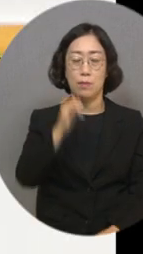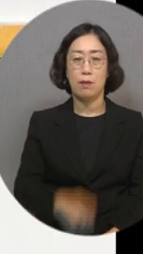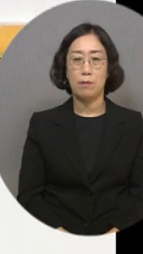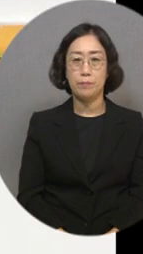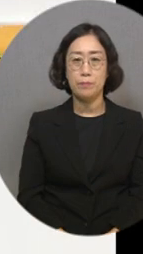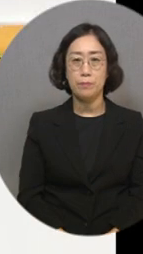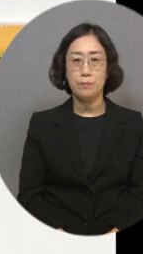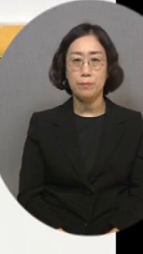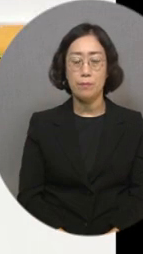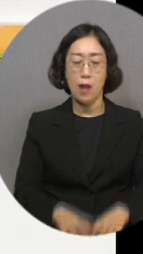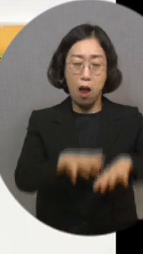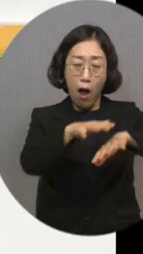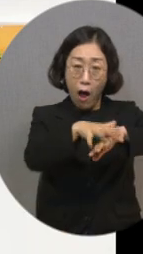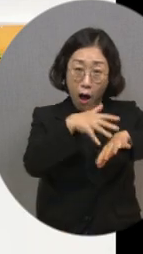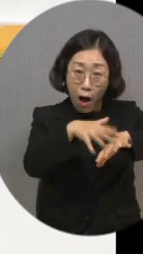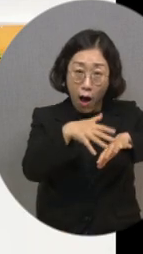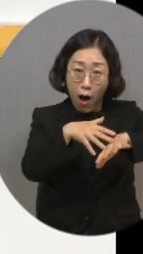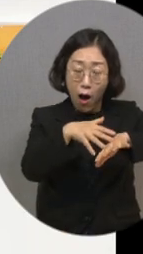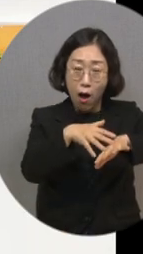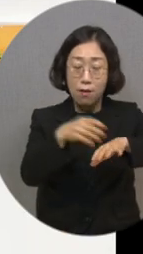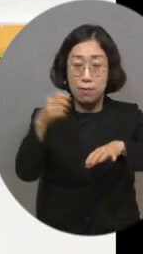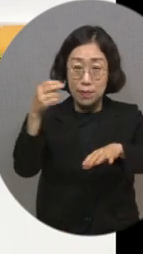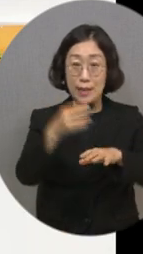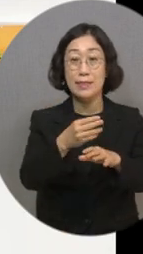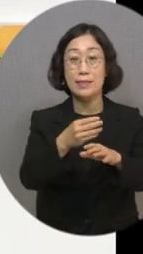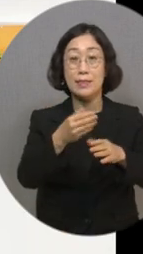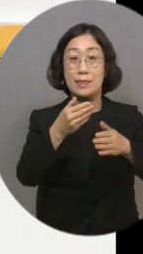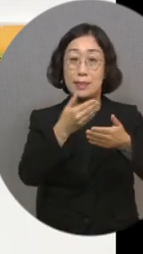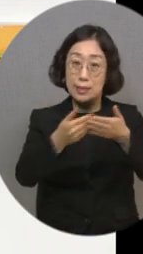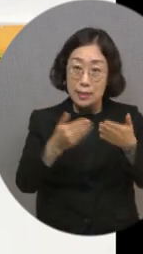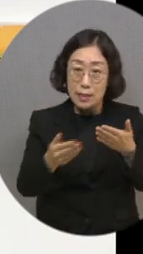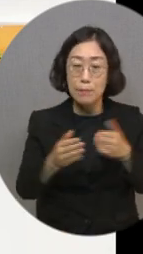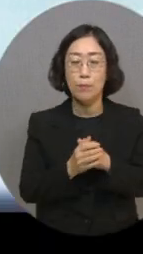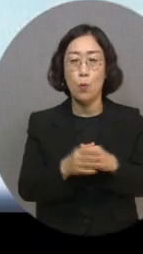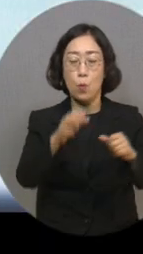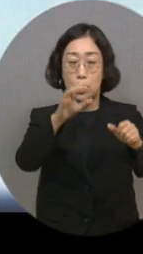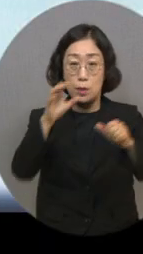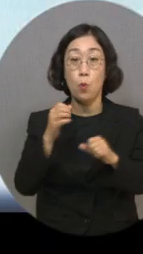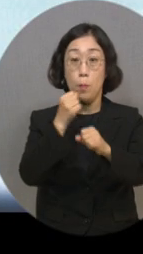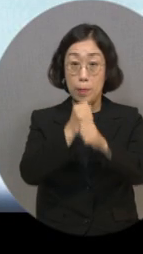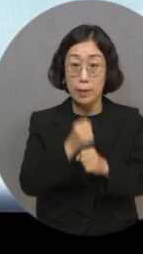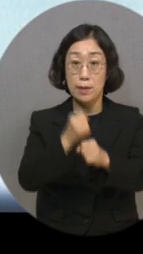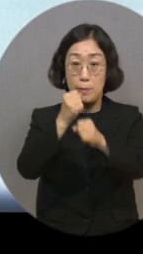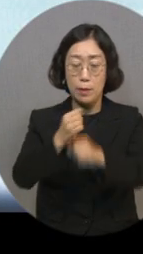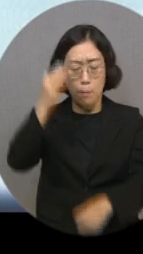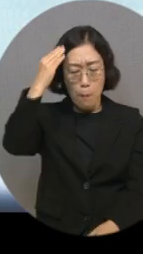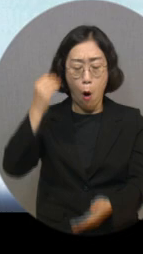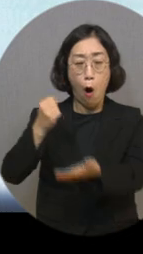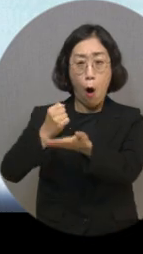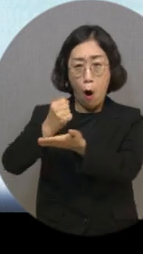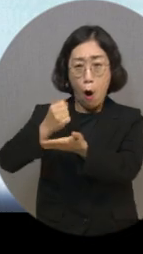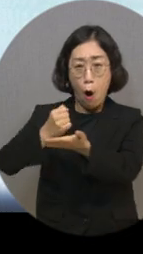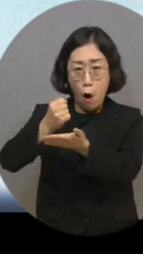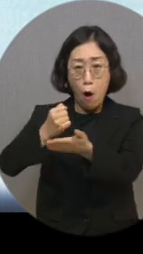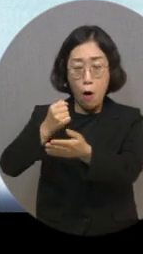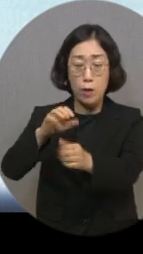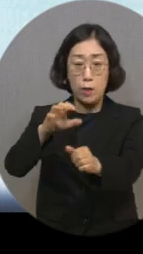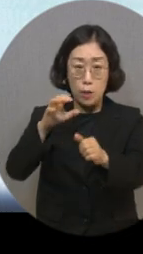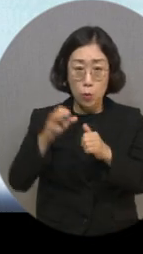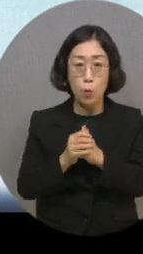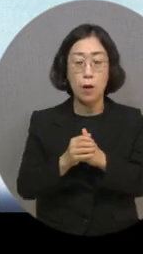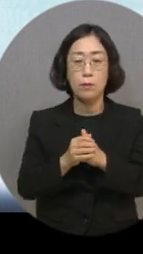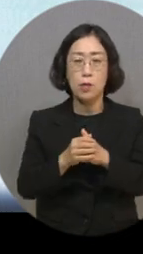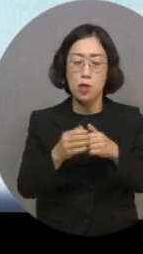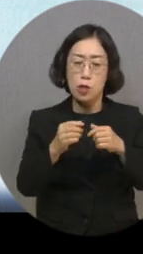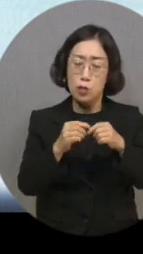이렇게 망구조의 천 조각을 재구성하고 중첩하는 방법은 먹물이 종이 위로 스며들며 번지는